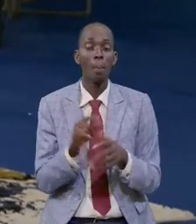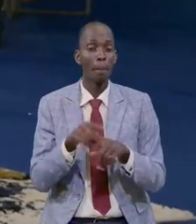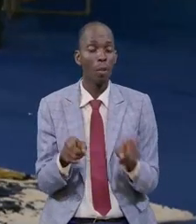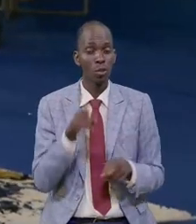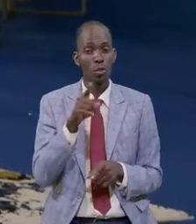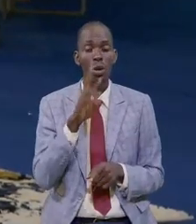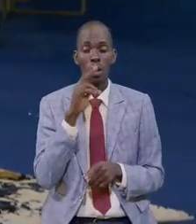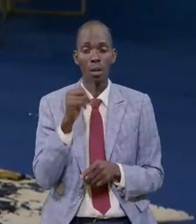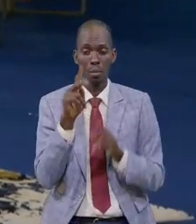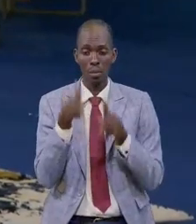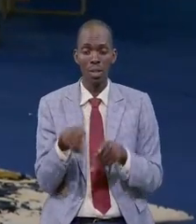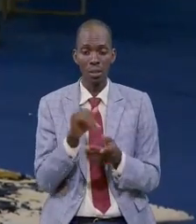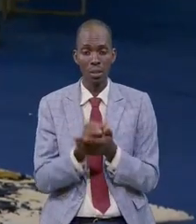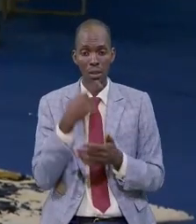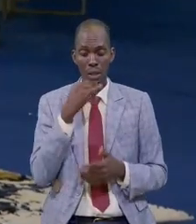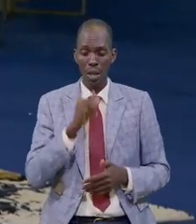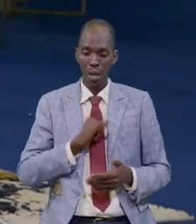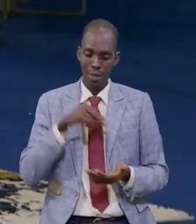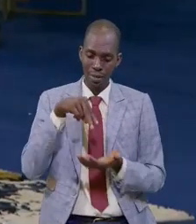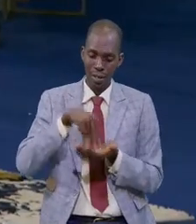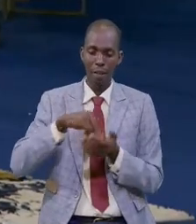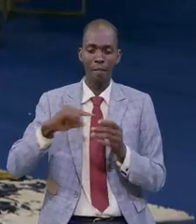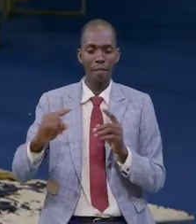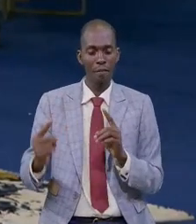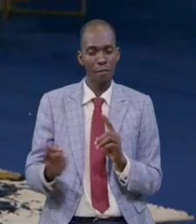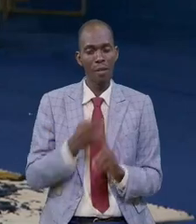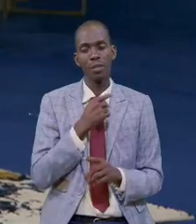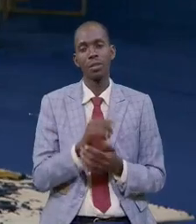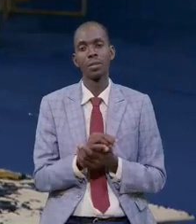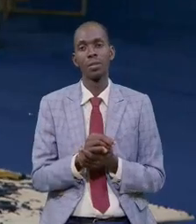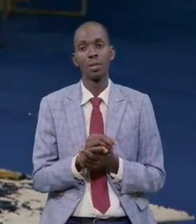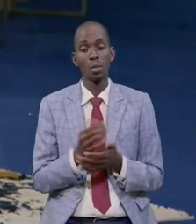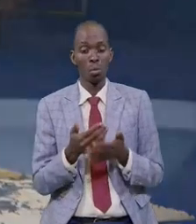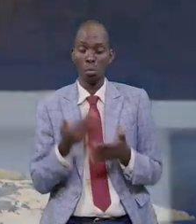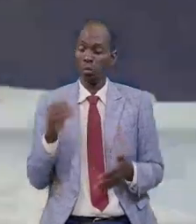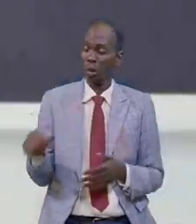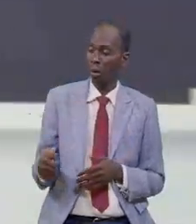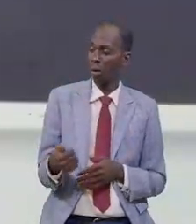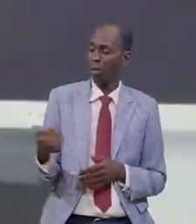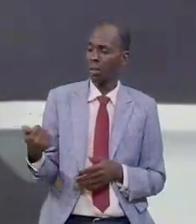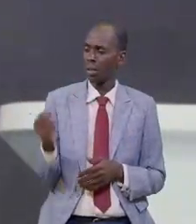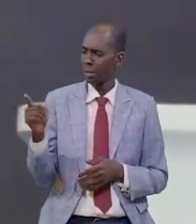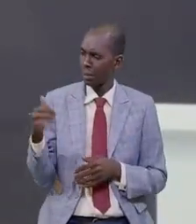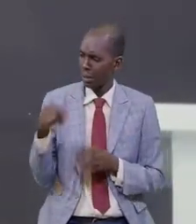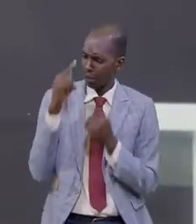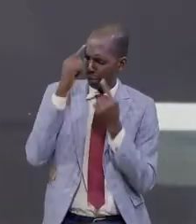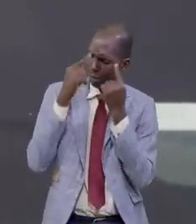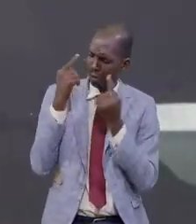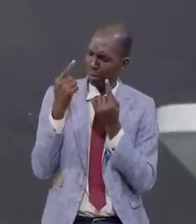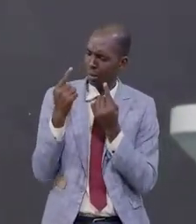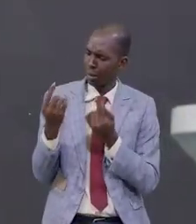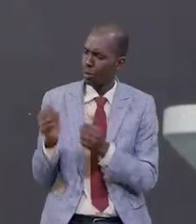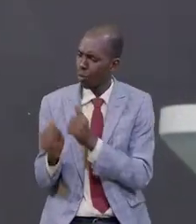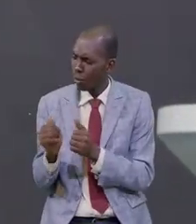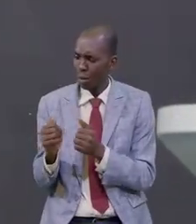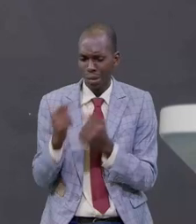je tiens en premier avant que les h ne se lèvent pendant qu'il pensent pendant qu'il